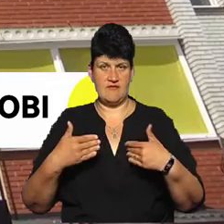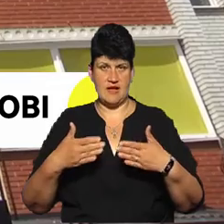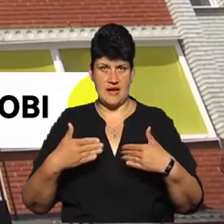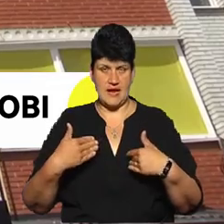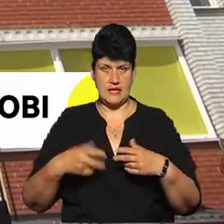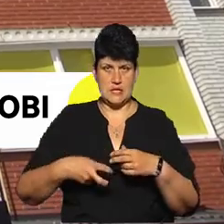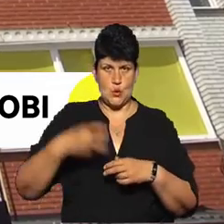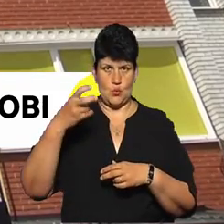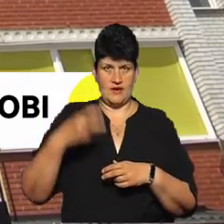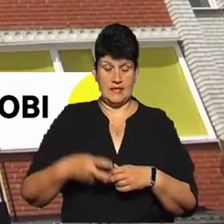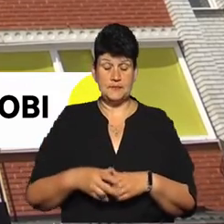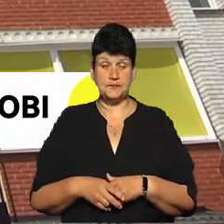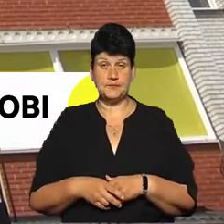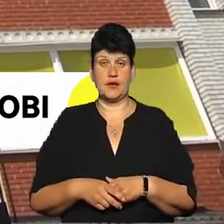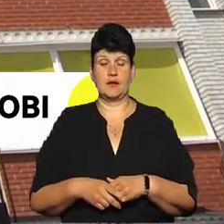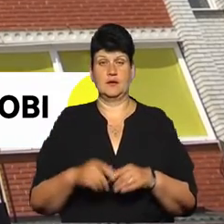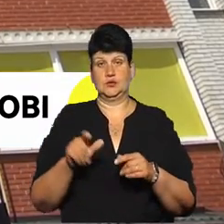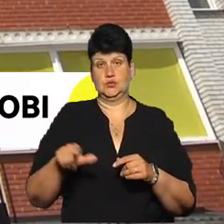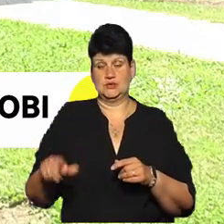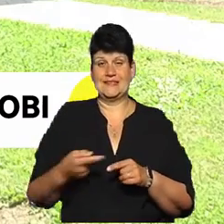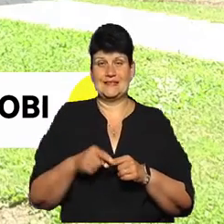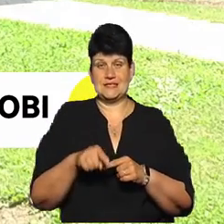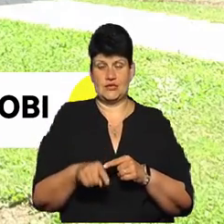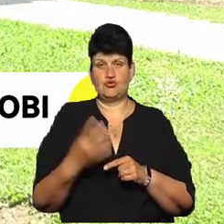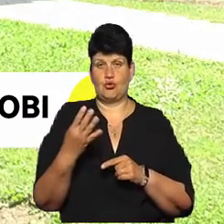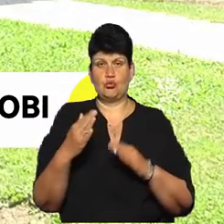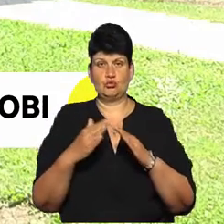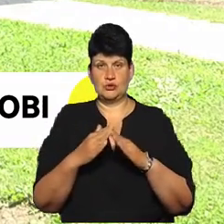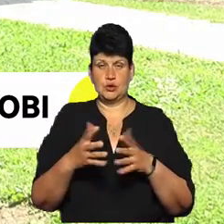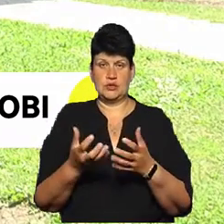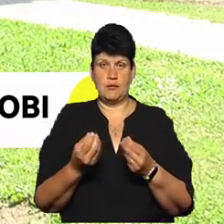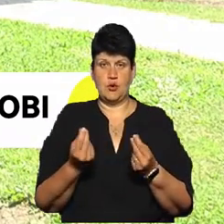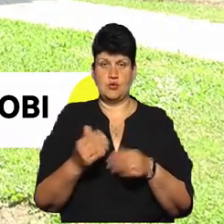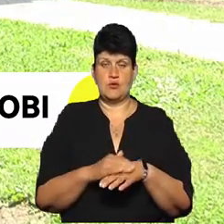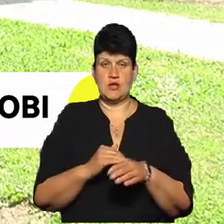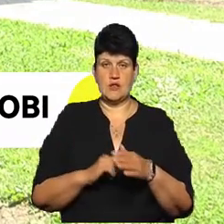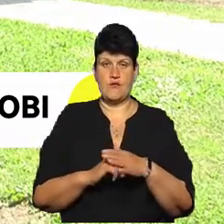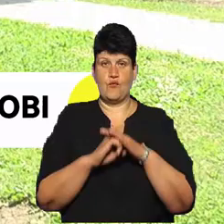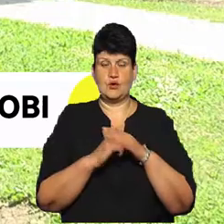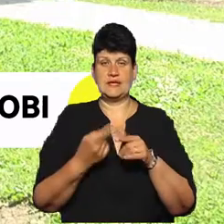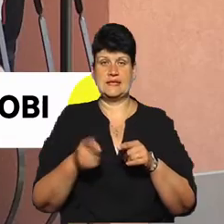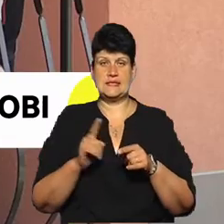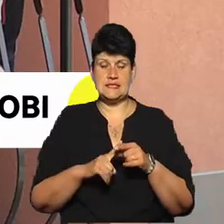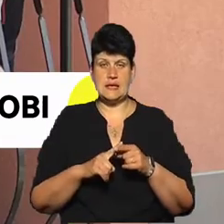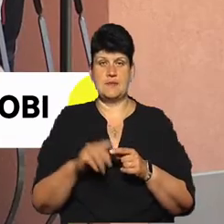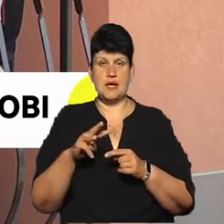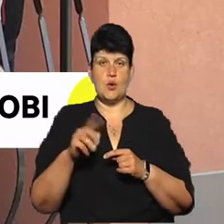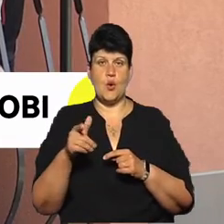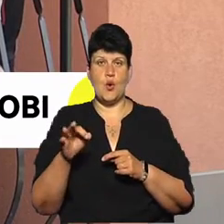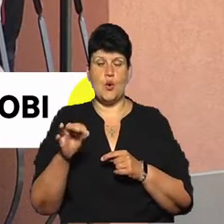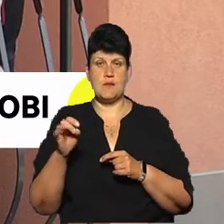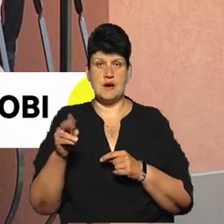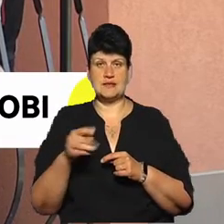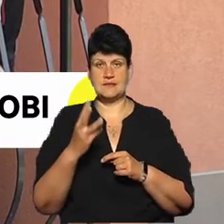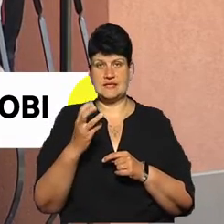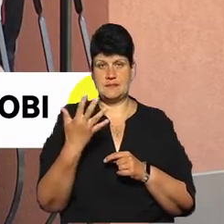клітках. Мешканці цих 4 будинків також отримають гроші від благодійних фондів. Один із таких – фонд Марії Горбаль. Там на рахунку 350